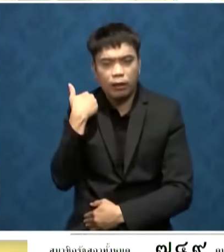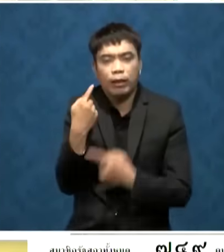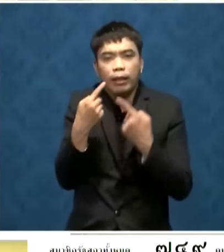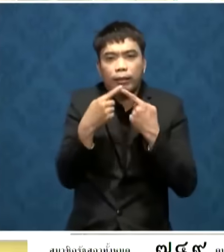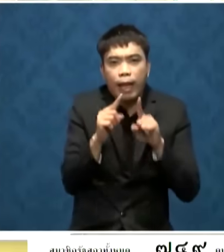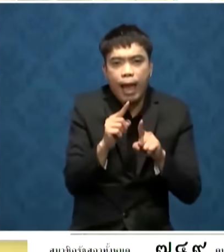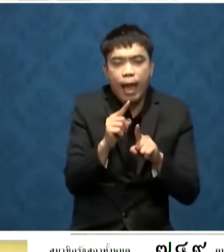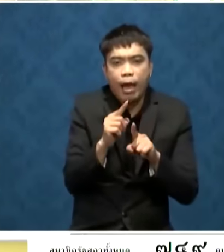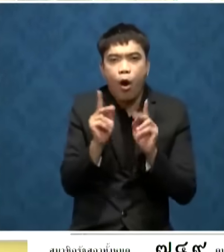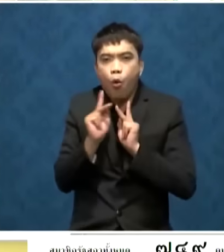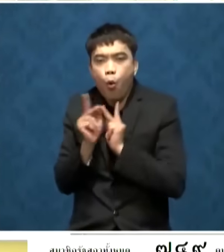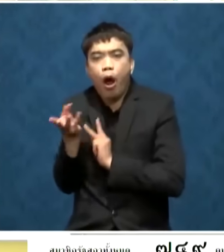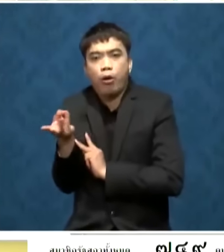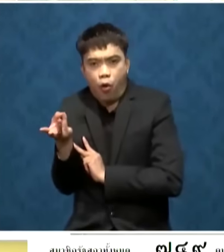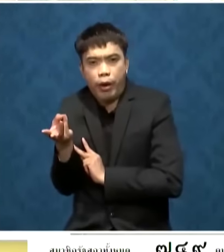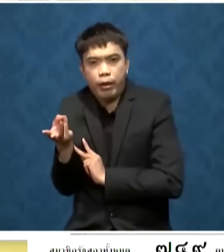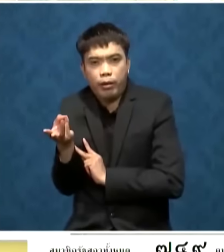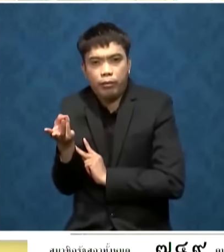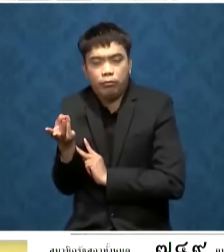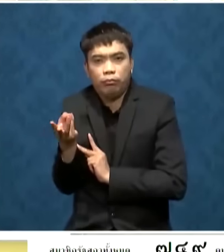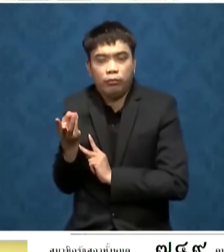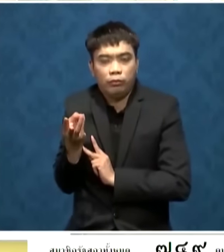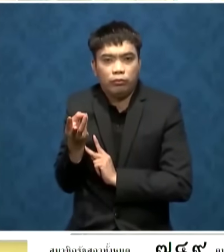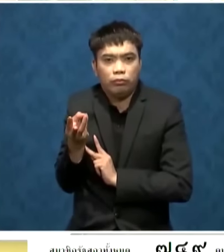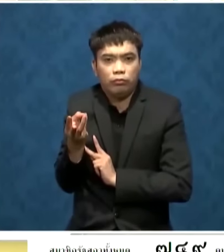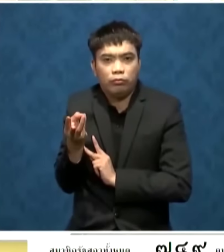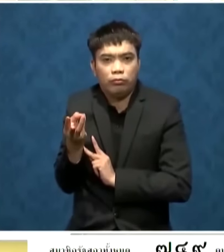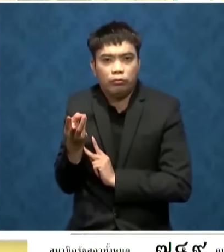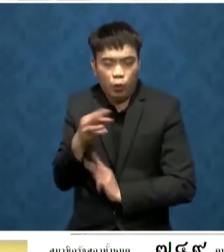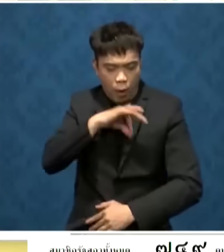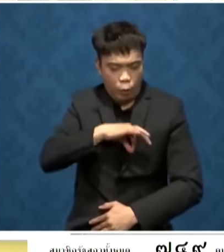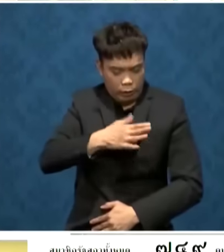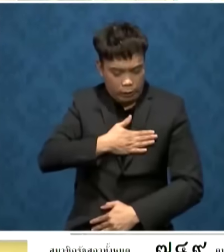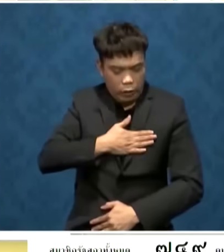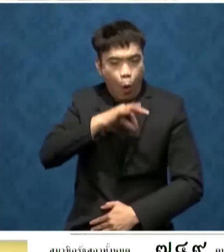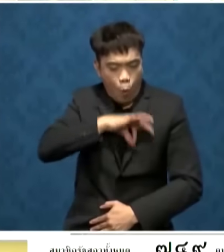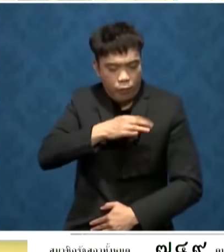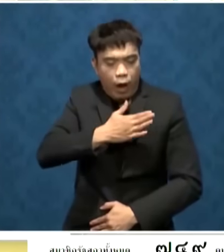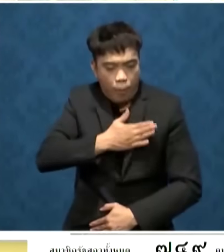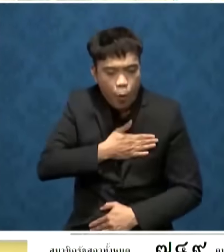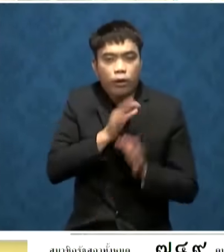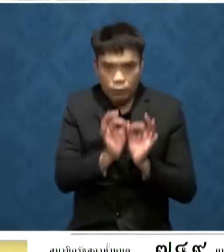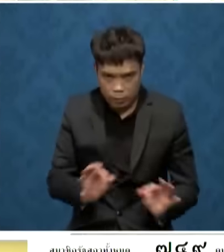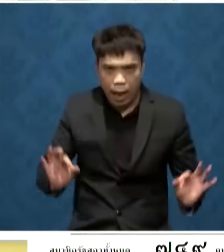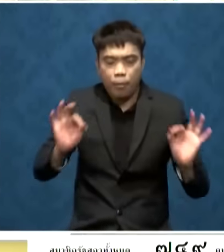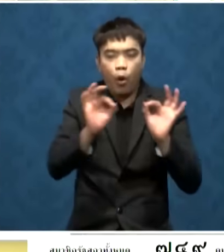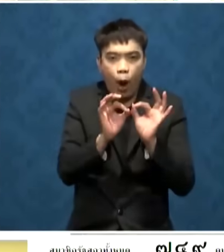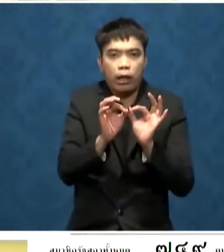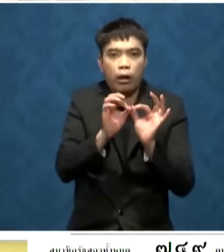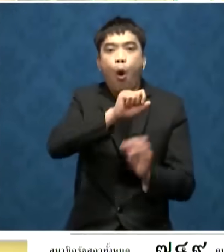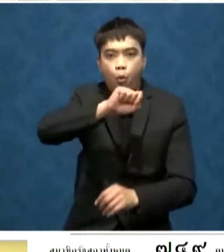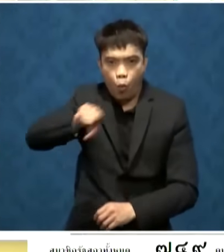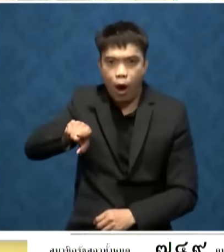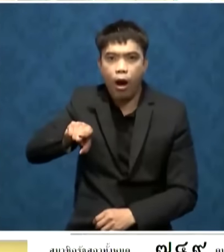น้อยกว่าความรู้สึกความรู้สึกสำคัญที่เราต้องต้องออกมาปกป้องประเทศ